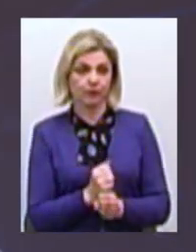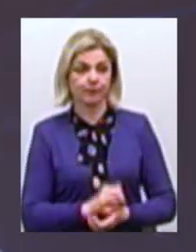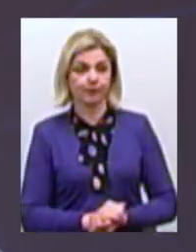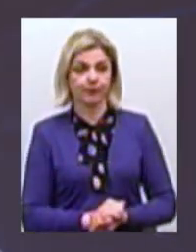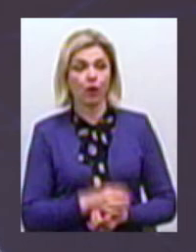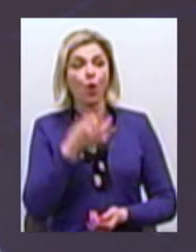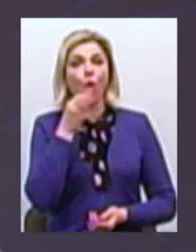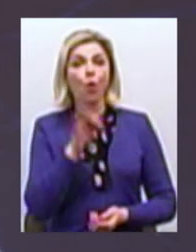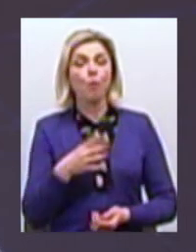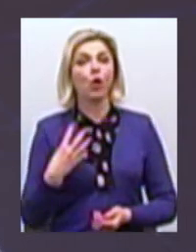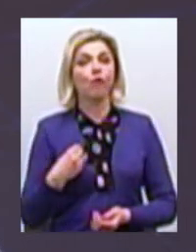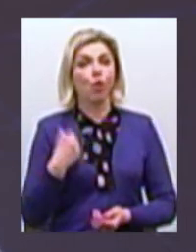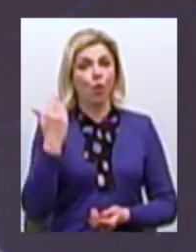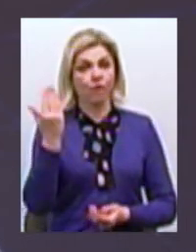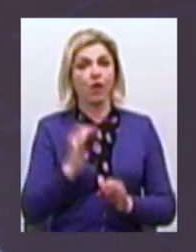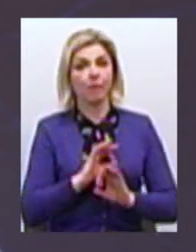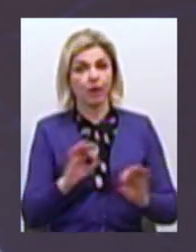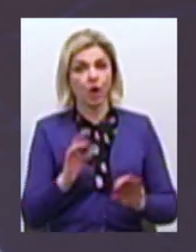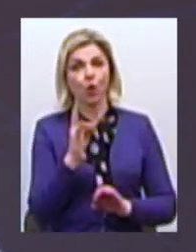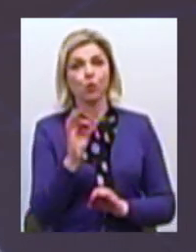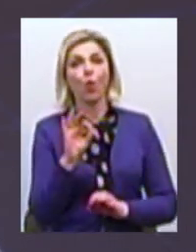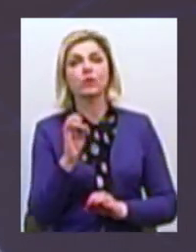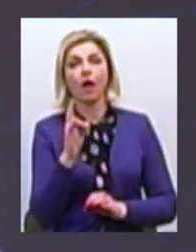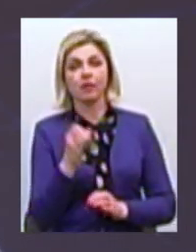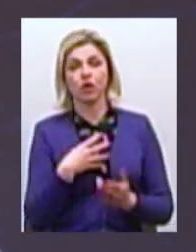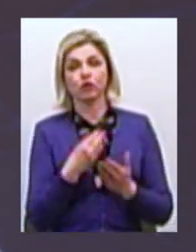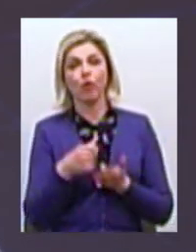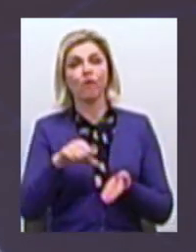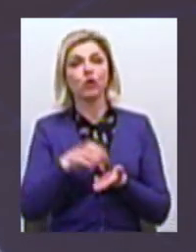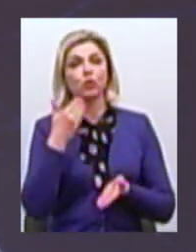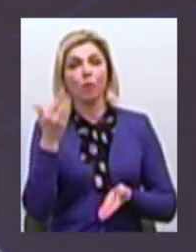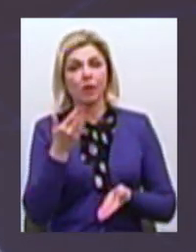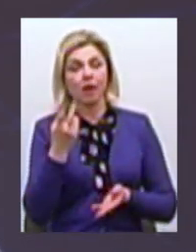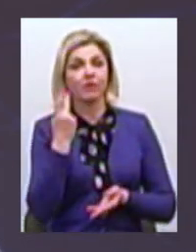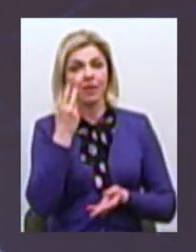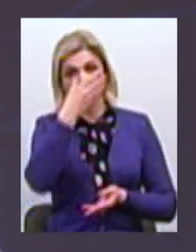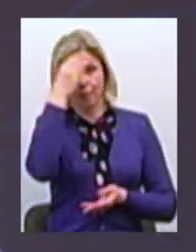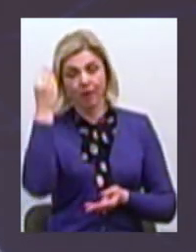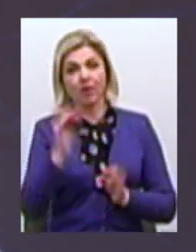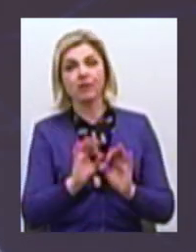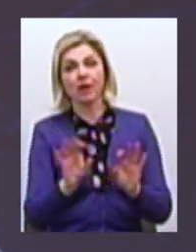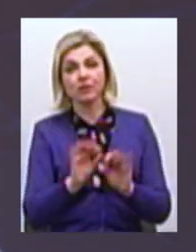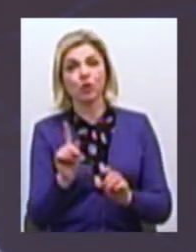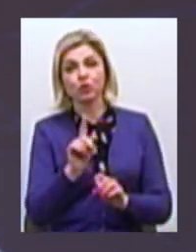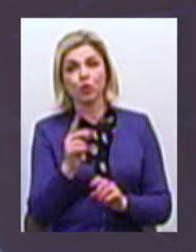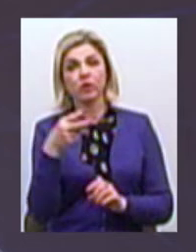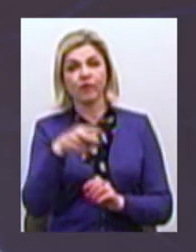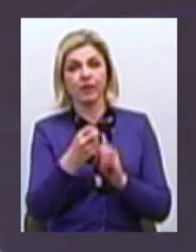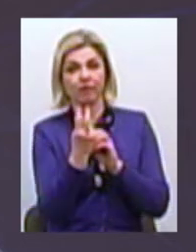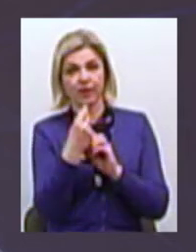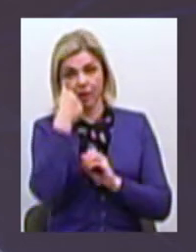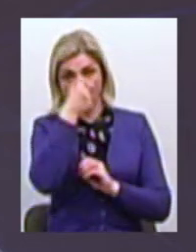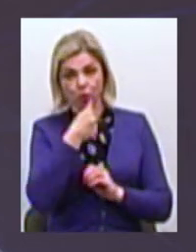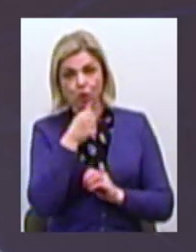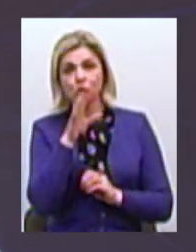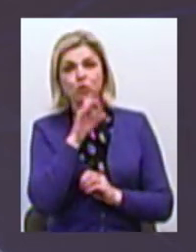великолепен, тільки Оксана в своїх виступленнях інформаційних завжди забуває уточнити цей момент, що, наскільки я знаю, в 2012 році